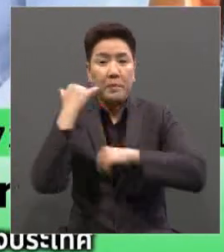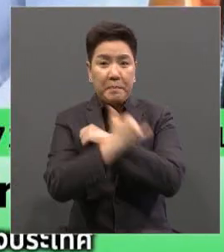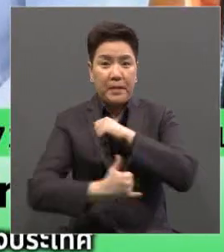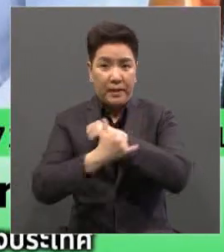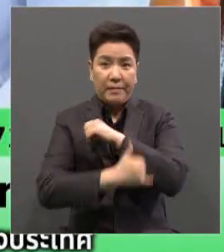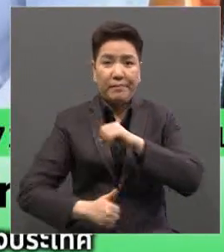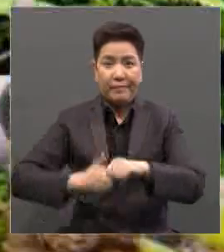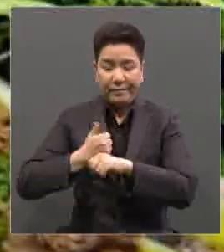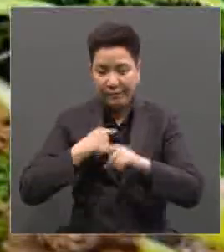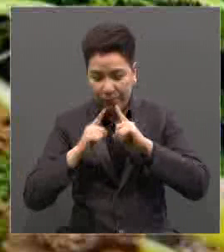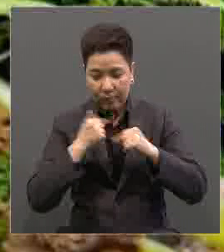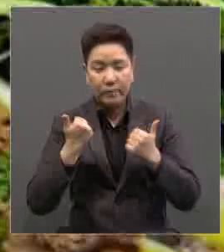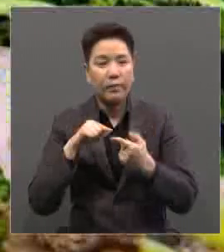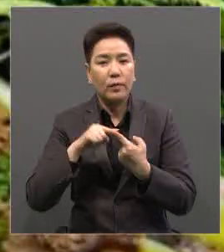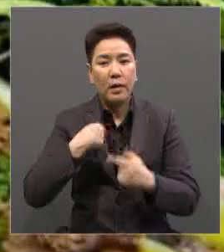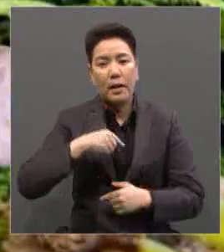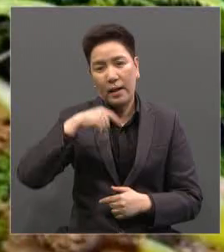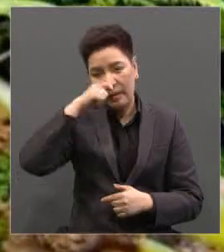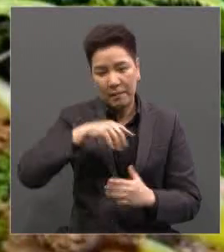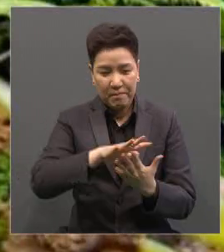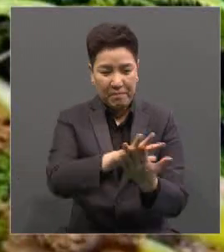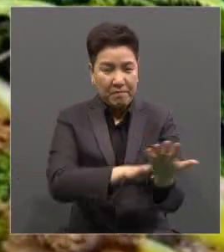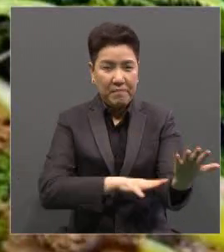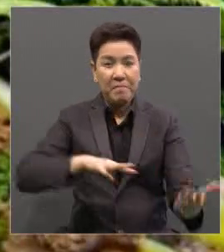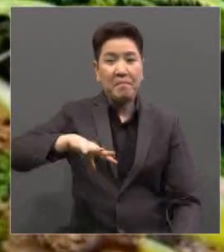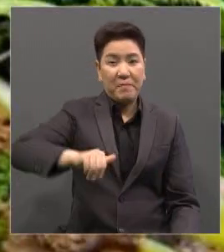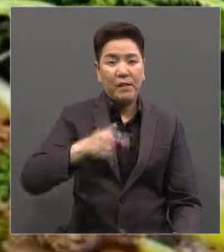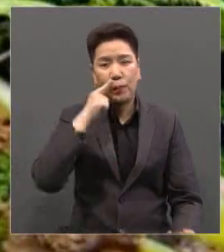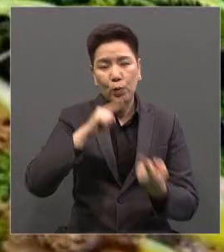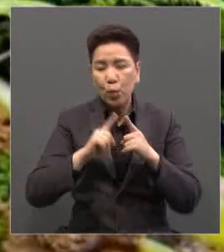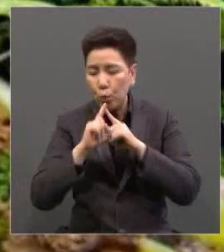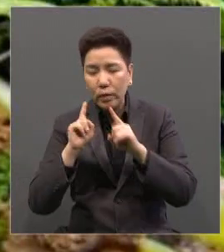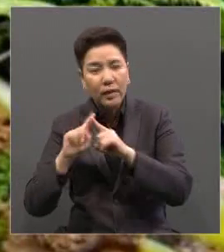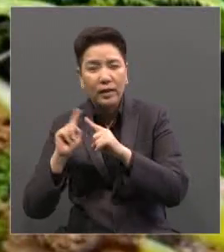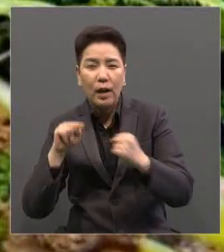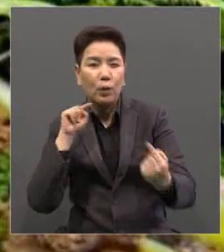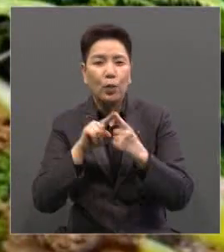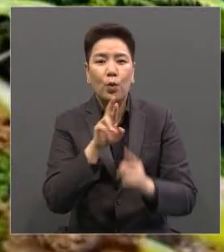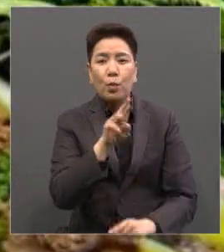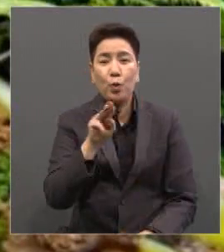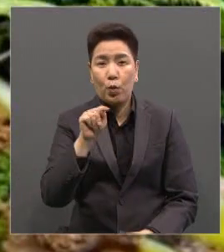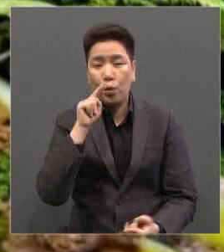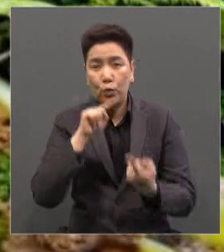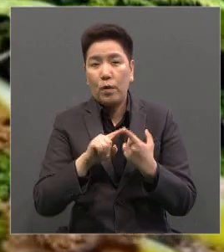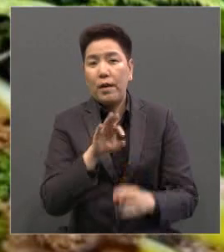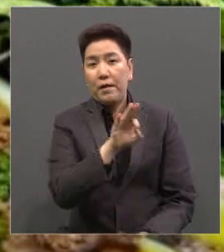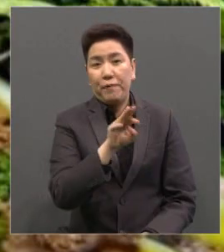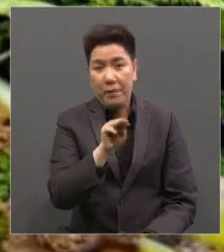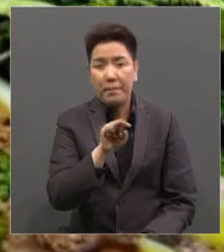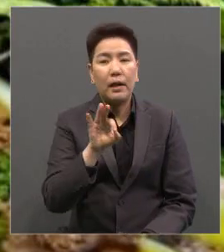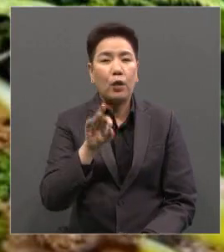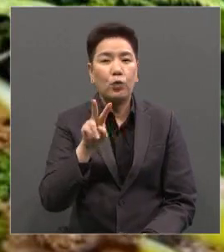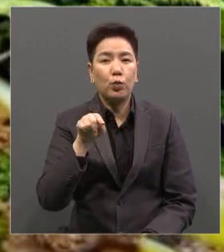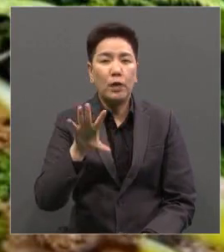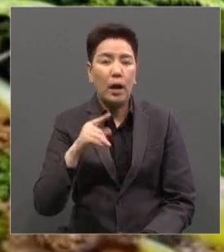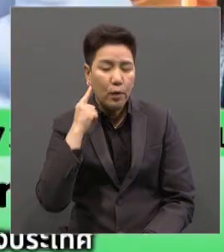ต่างประเทศได้ร่วมพูดคุยในรายการคุยเรื่องบ้านคุยเรื่องเมืองคุยทุกเรื่องกับรัฐมนตรีนะครับออกอากาศทาง FM